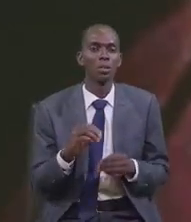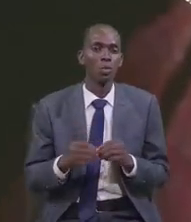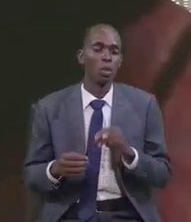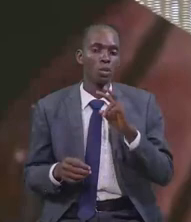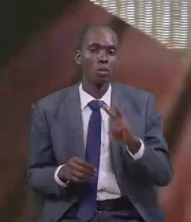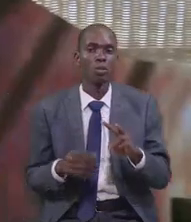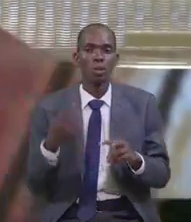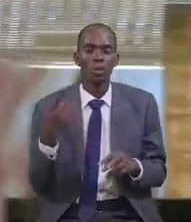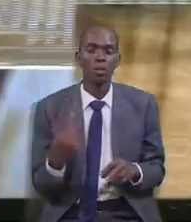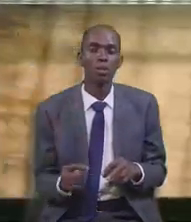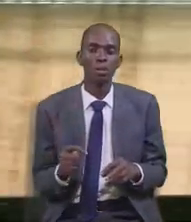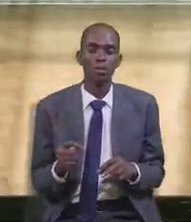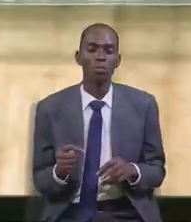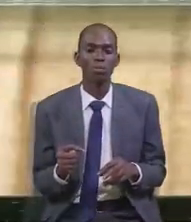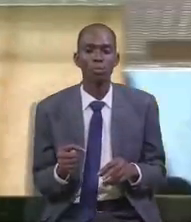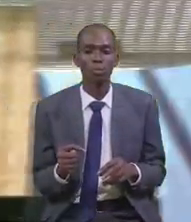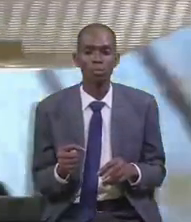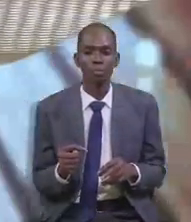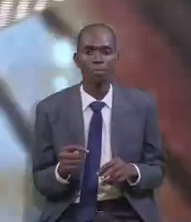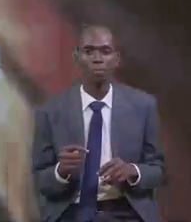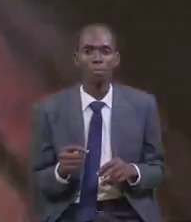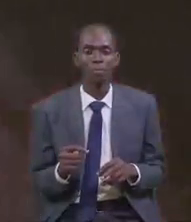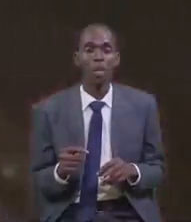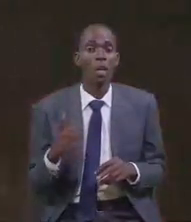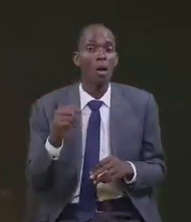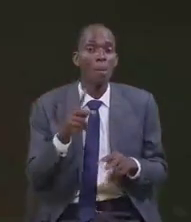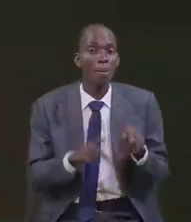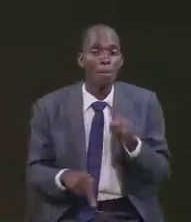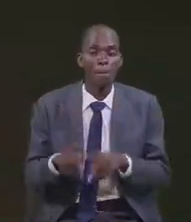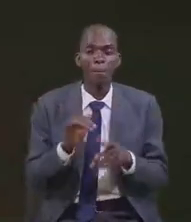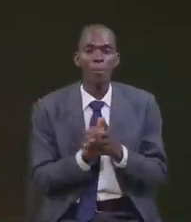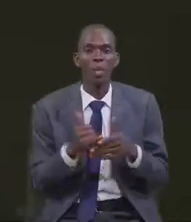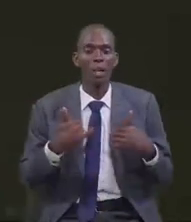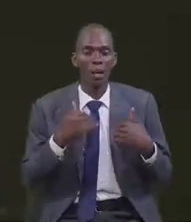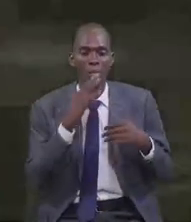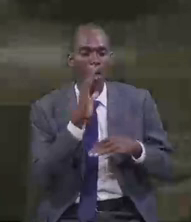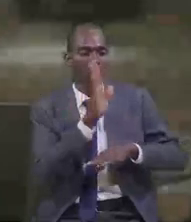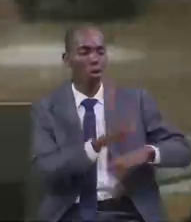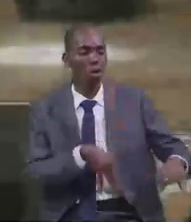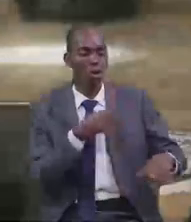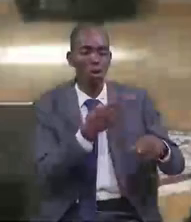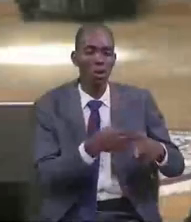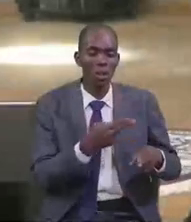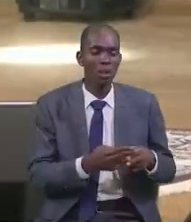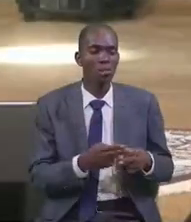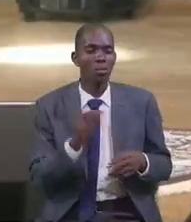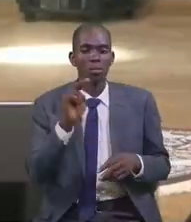des Nazaréens désignés. Alors si les gens sont désignés, nommés comme Nazaréens dans la Bible,